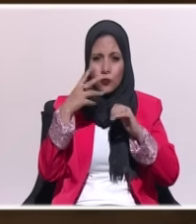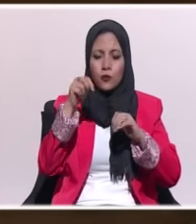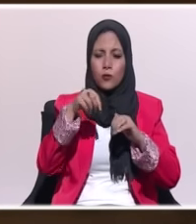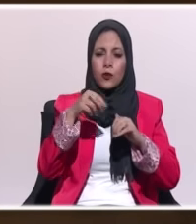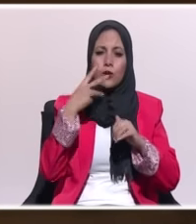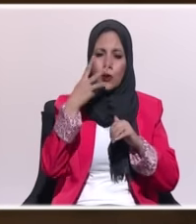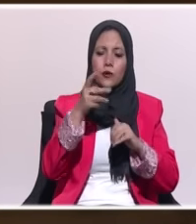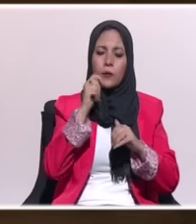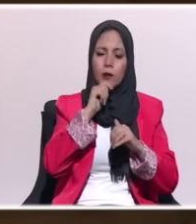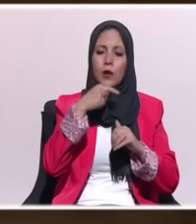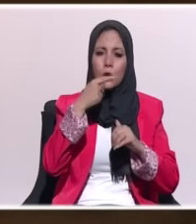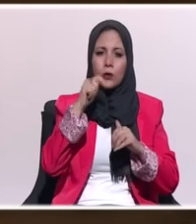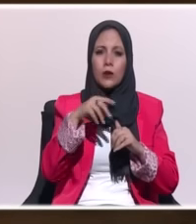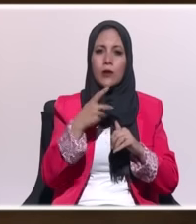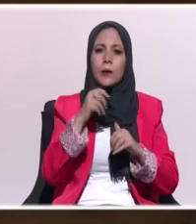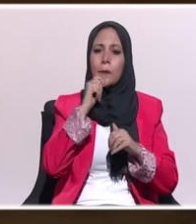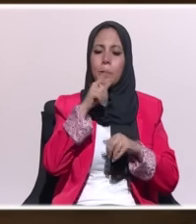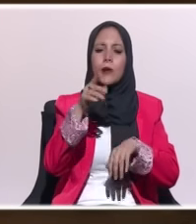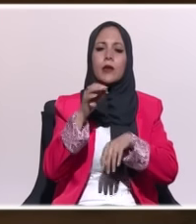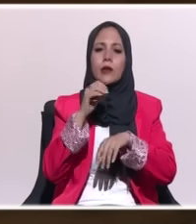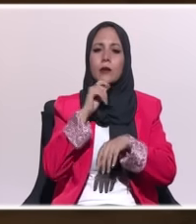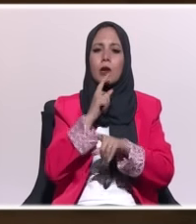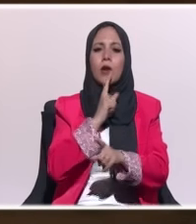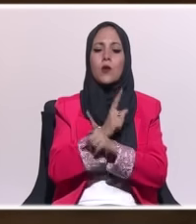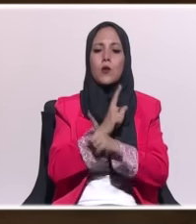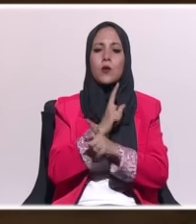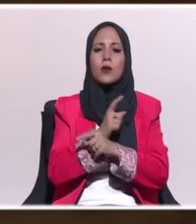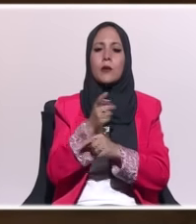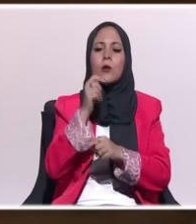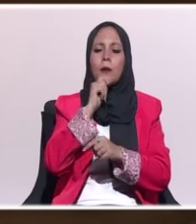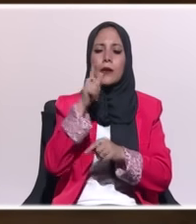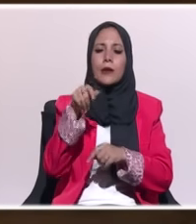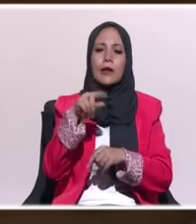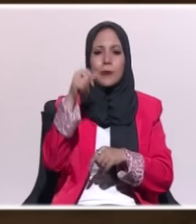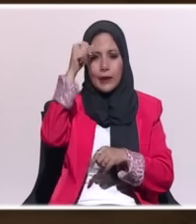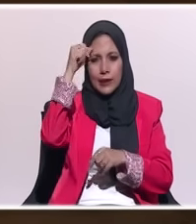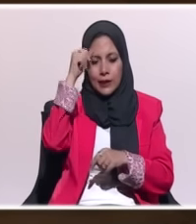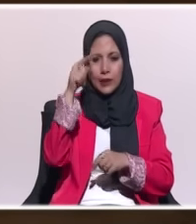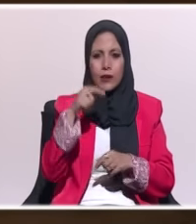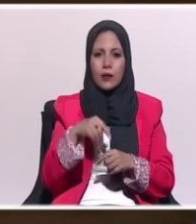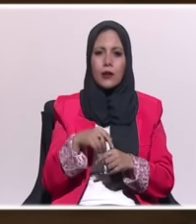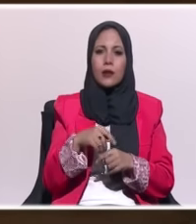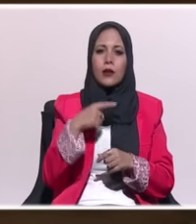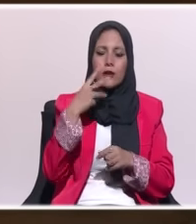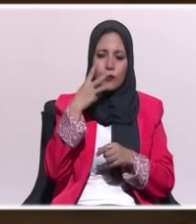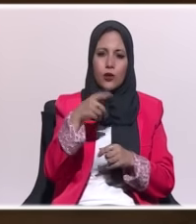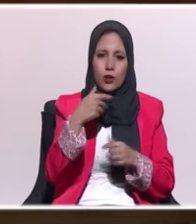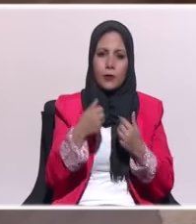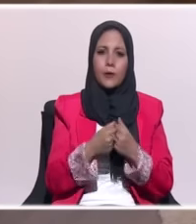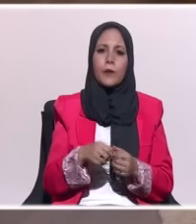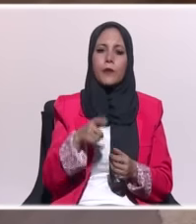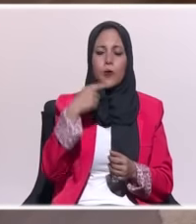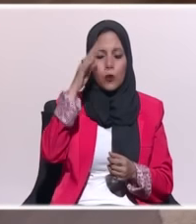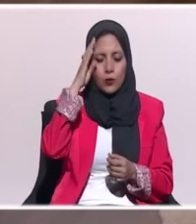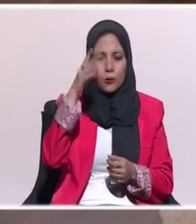بطلتها الأستاذة إيمان والست سيدة اللي منورين النهارده في الاستوديو. الله يخليك.